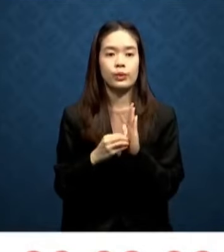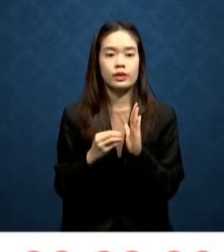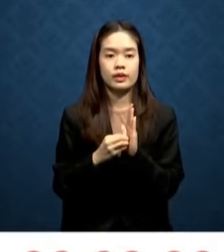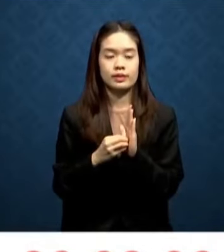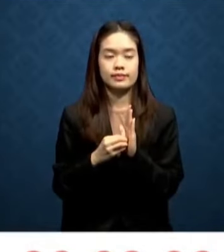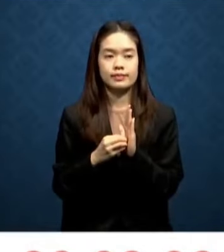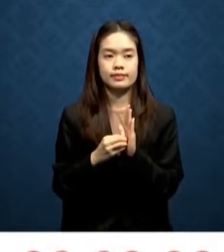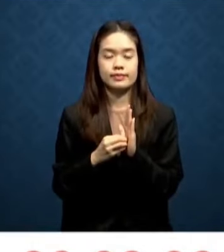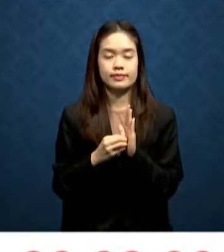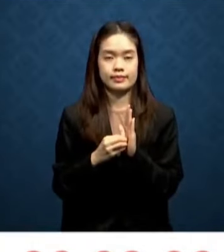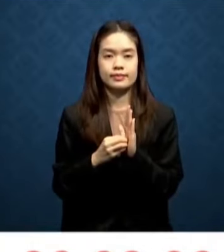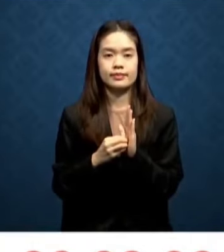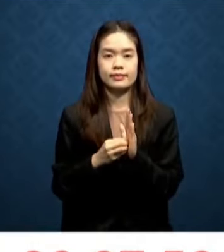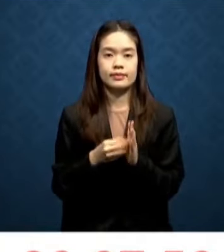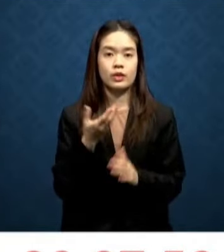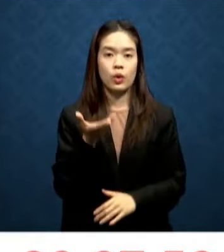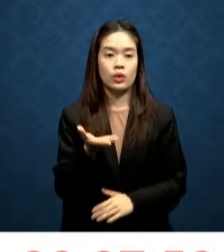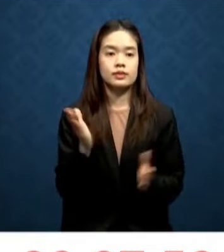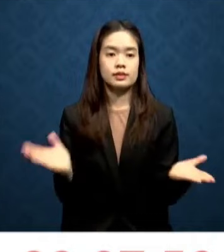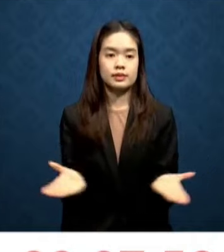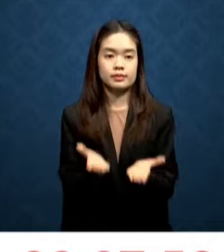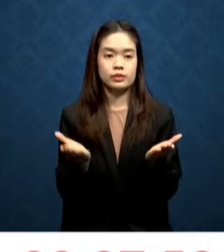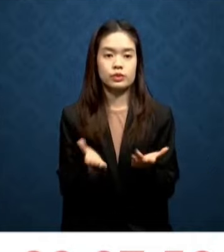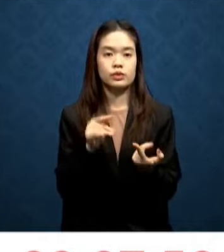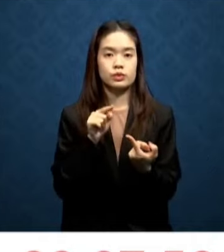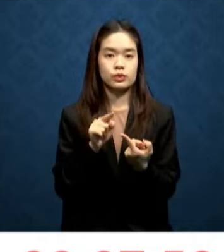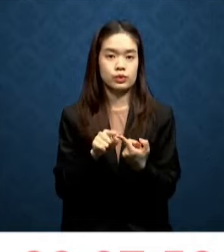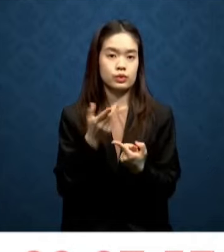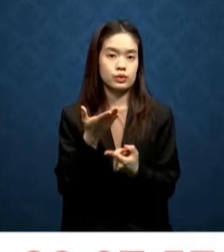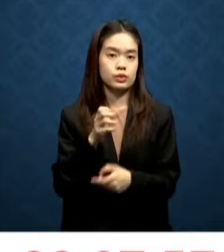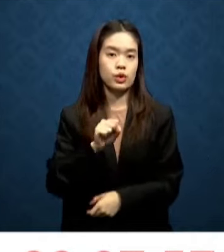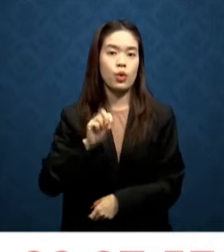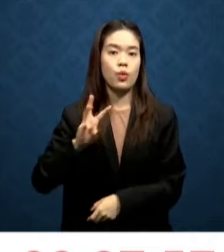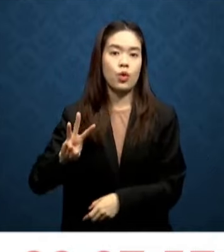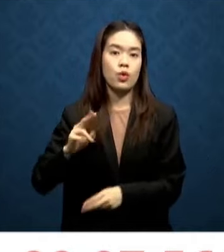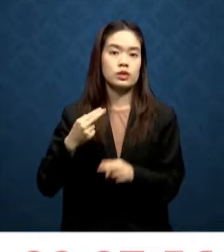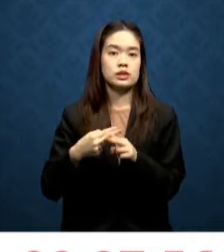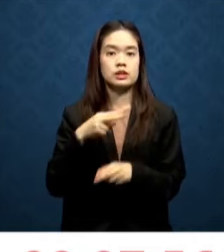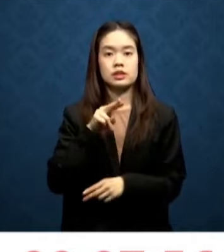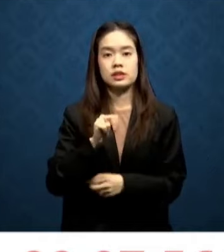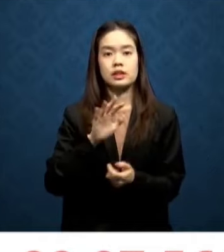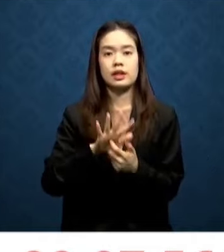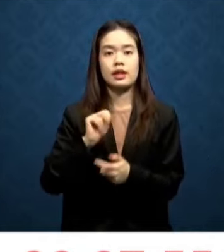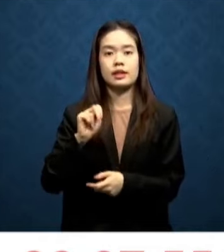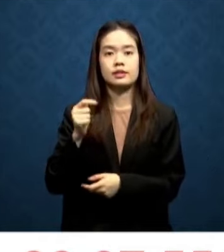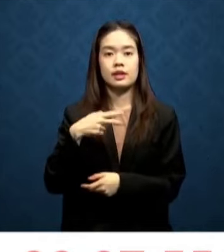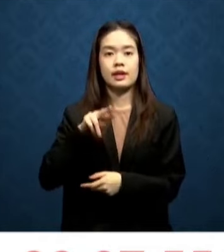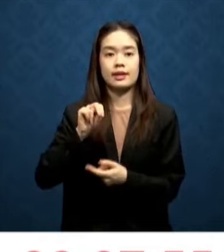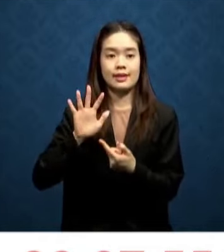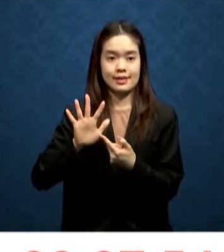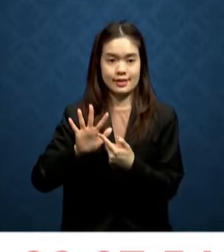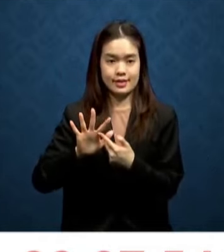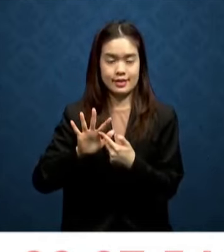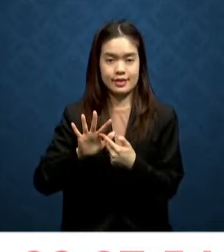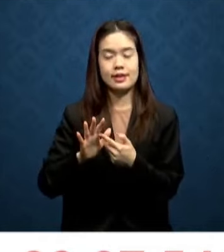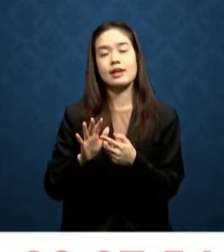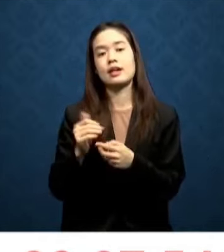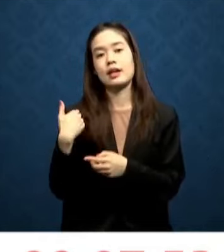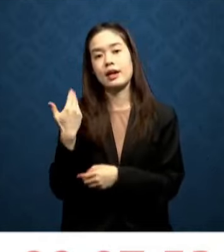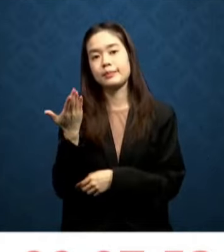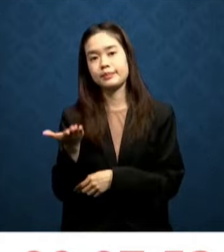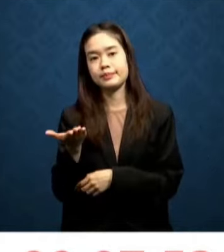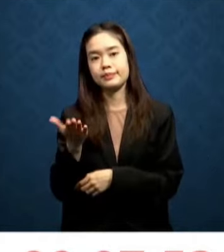ะฮะผมขออนุญาตสนับสนุนยติของท่านสว.นันทนาและหลักการของท่านสว.เทวฤทธิ์นะครับ